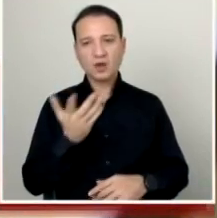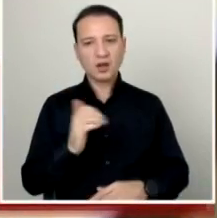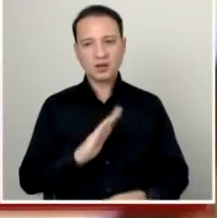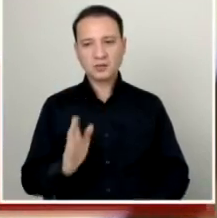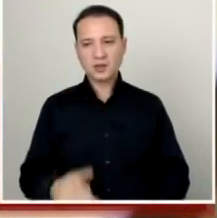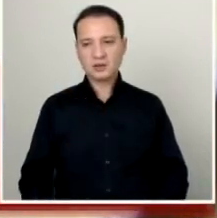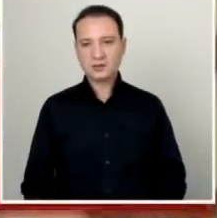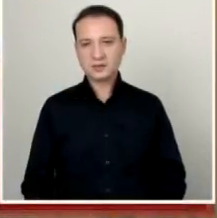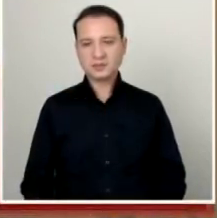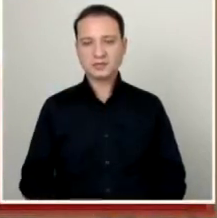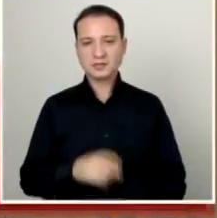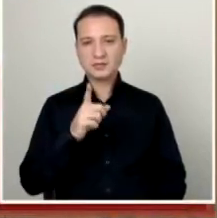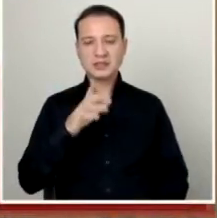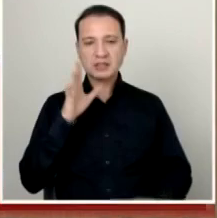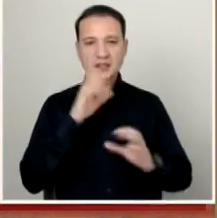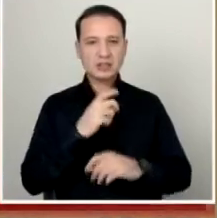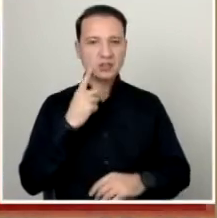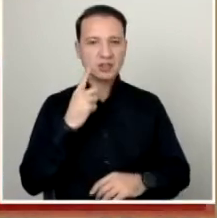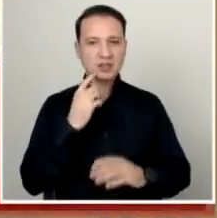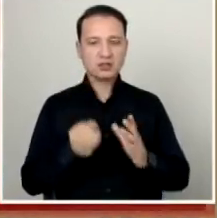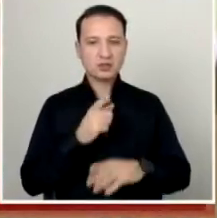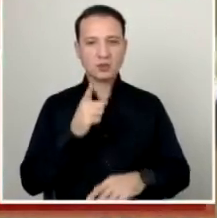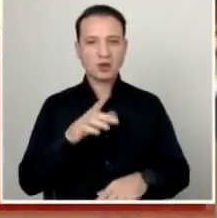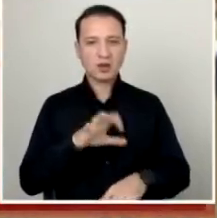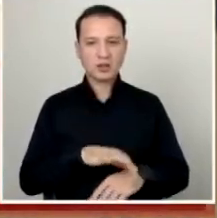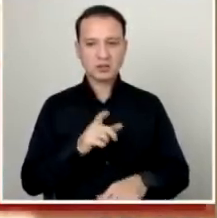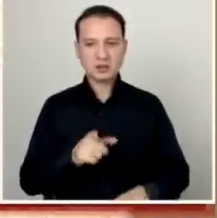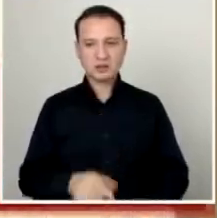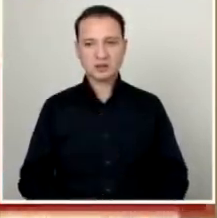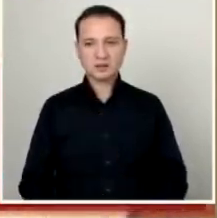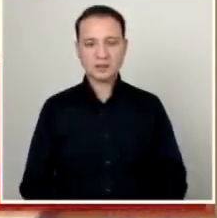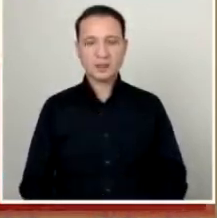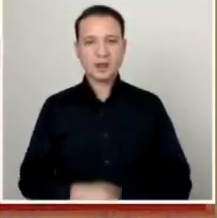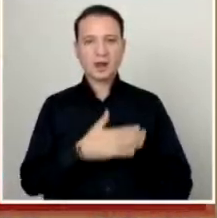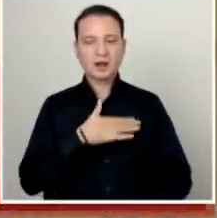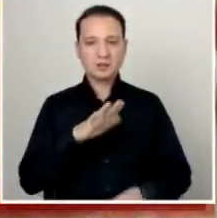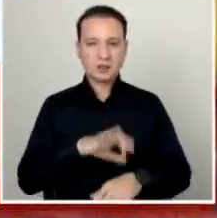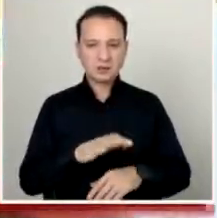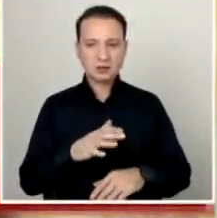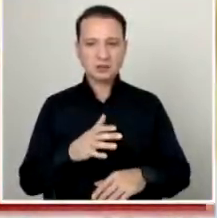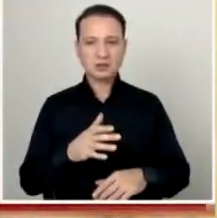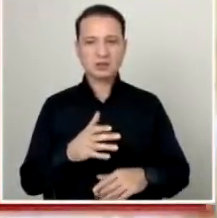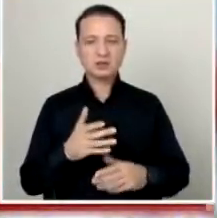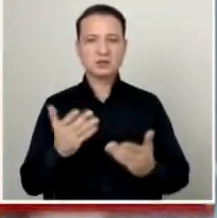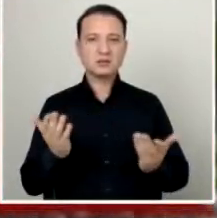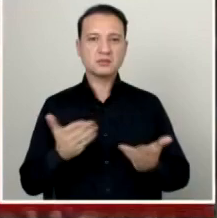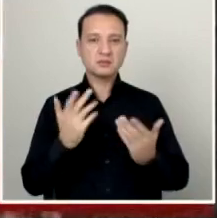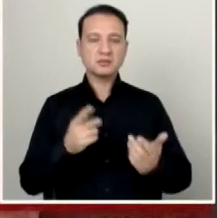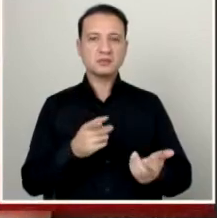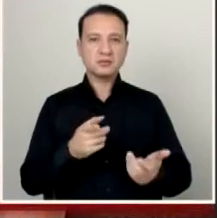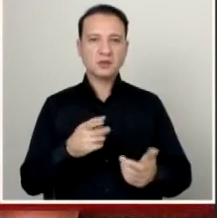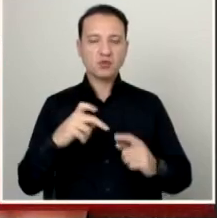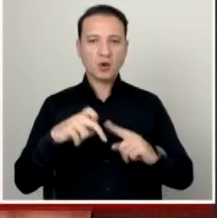diyoruz. İşte gizli şekerin yol açtığı o hastalıklar. Koroner kalp hastalığından, enfarktüsten tutun, işte